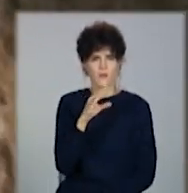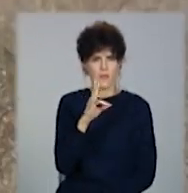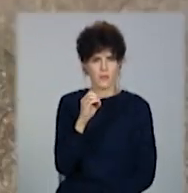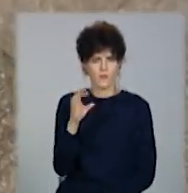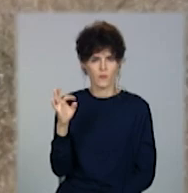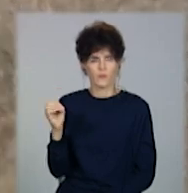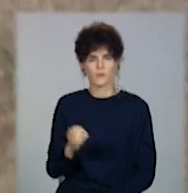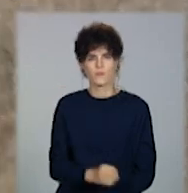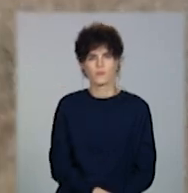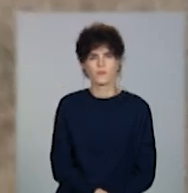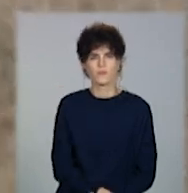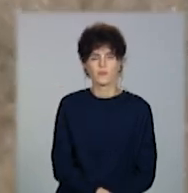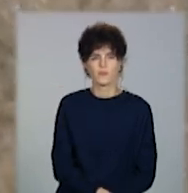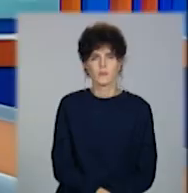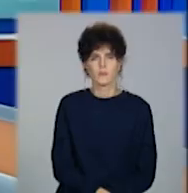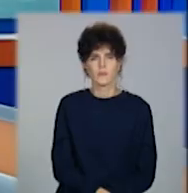сил.